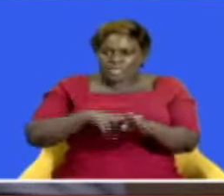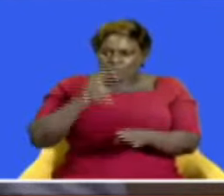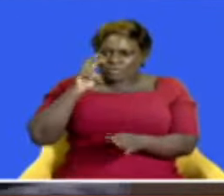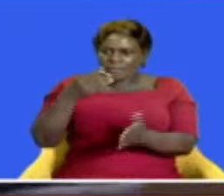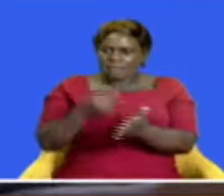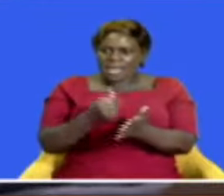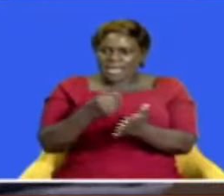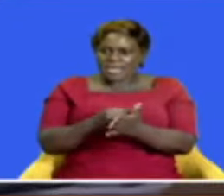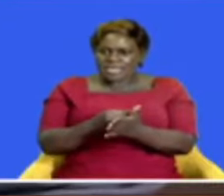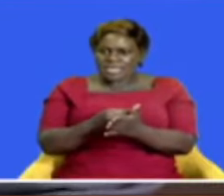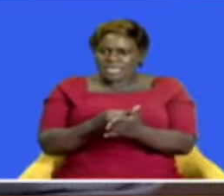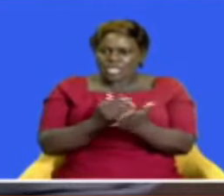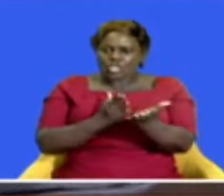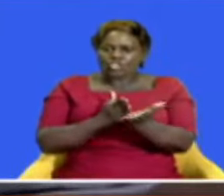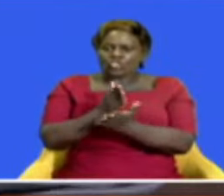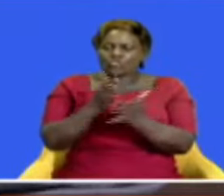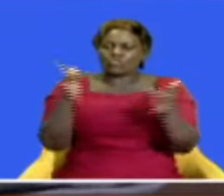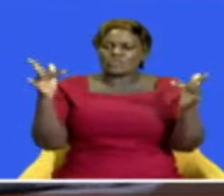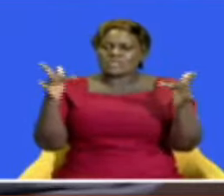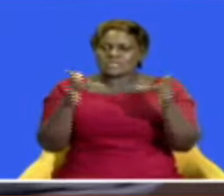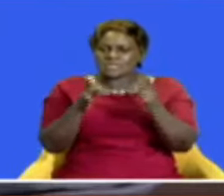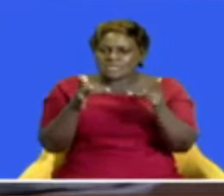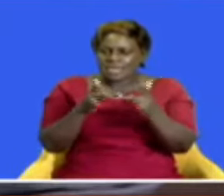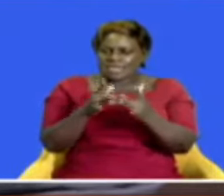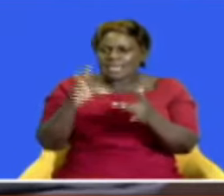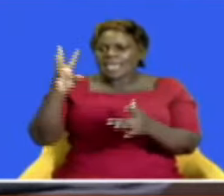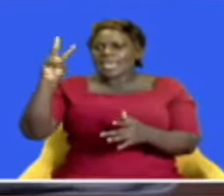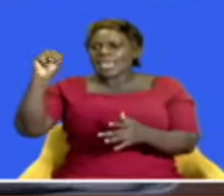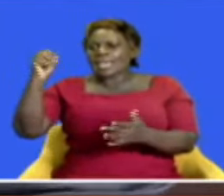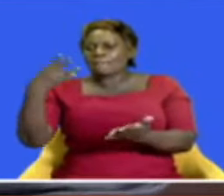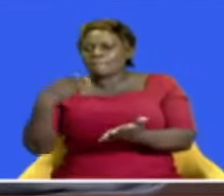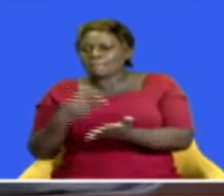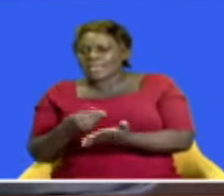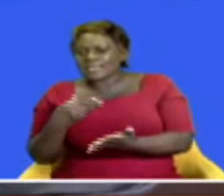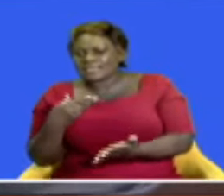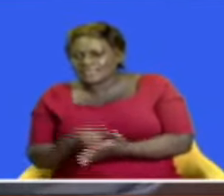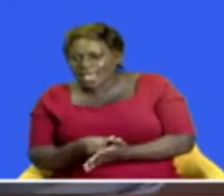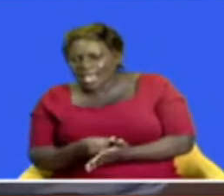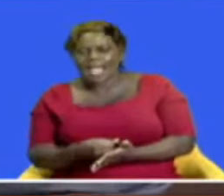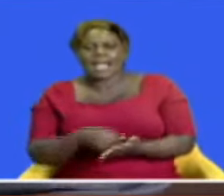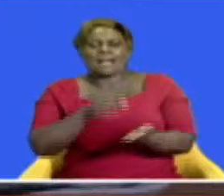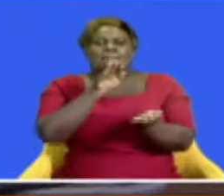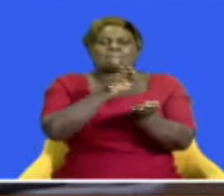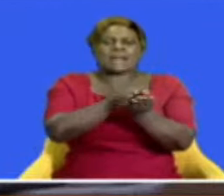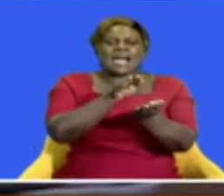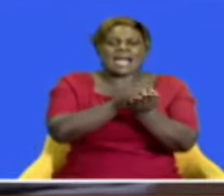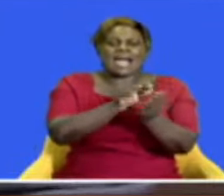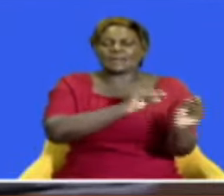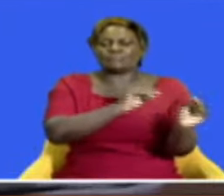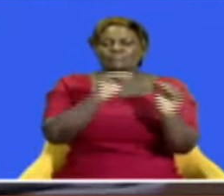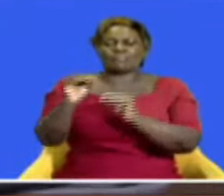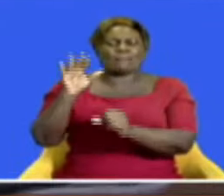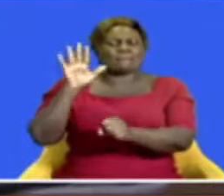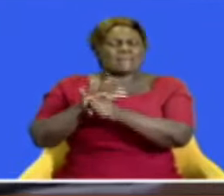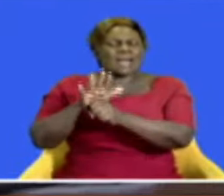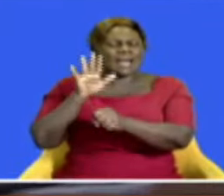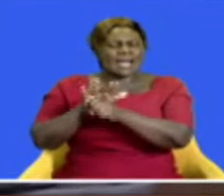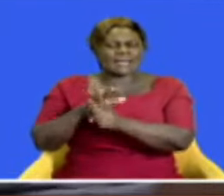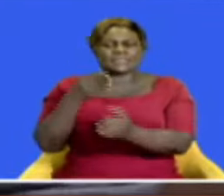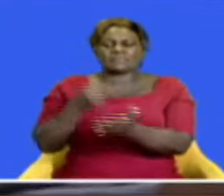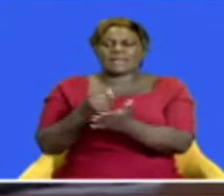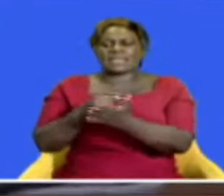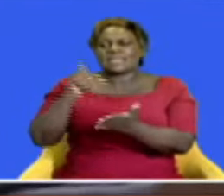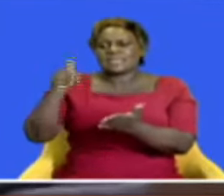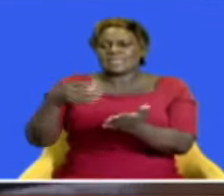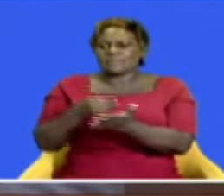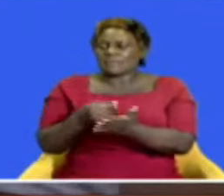ambazo zinapita kwenye mtandao, kwenye M-Pesa, kwenye bank transfers, ni pesa mingi sana na inataka